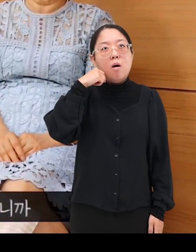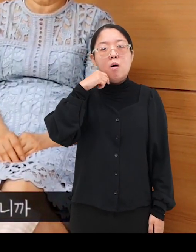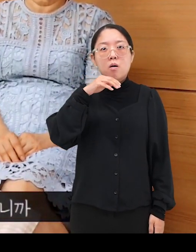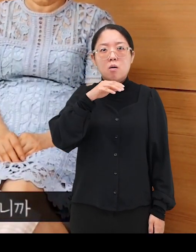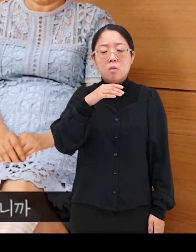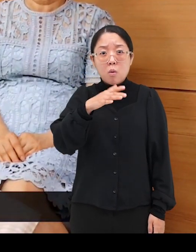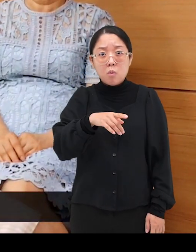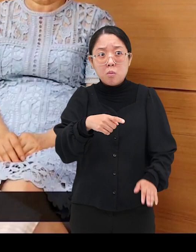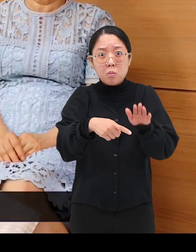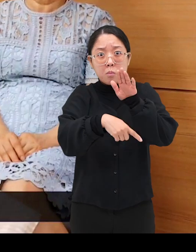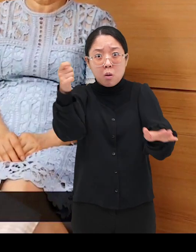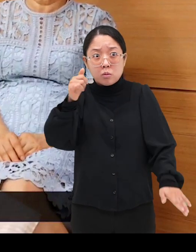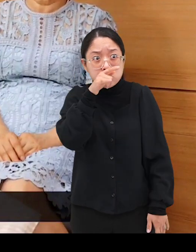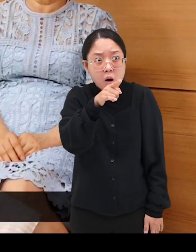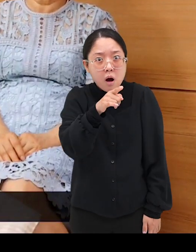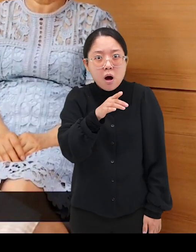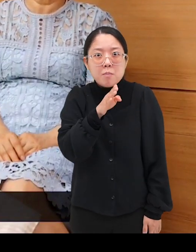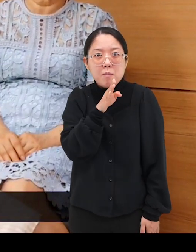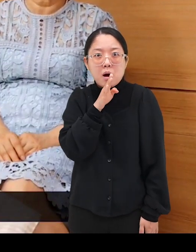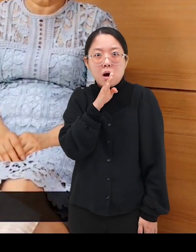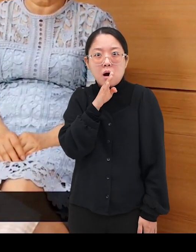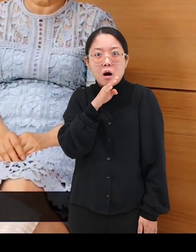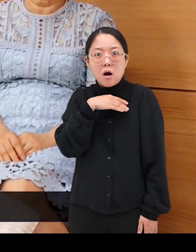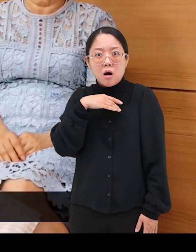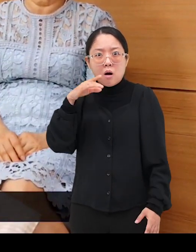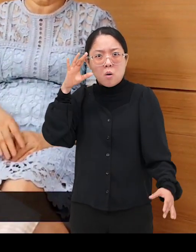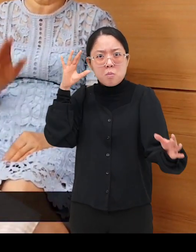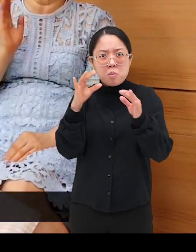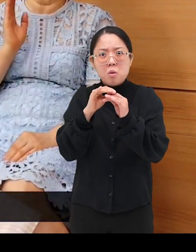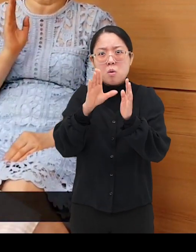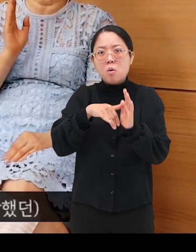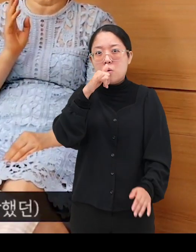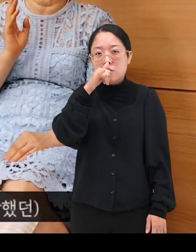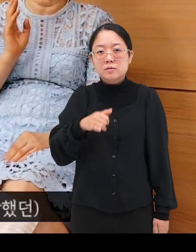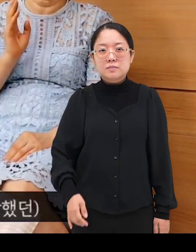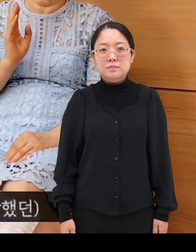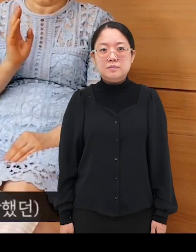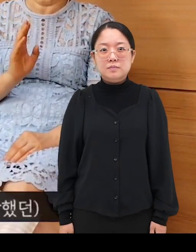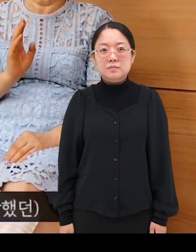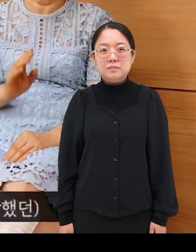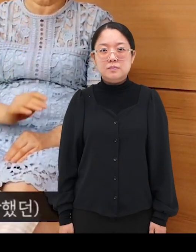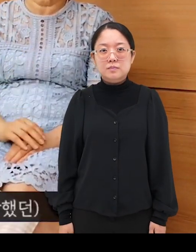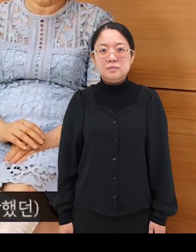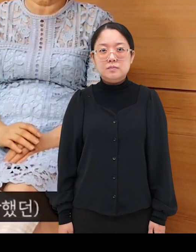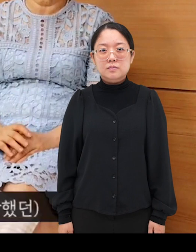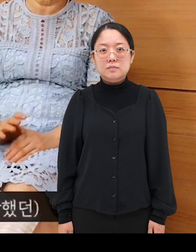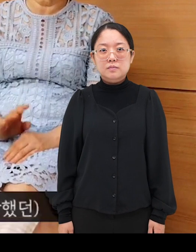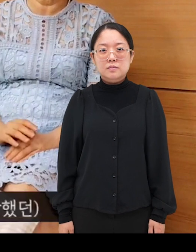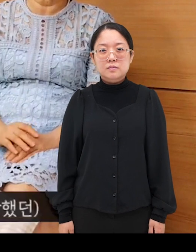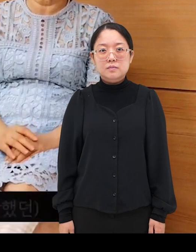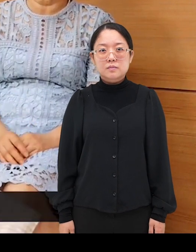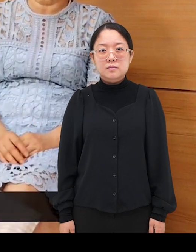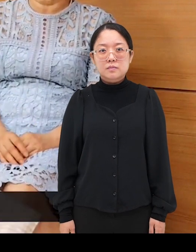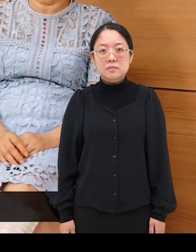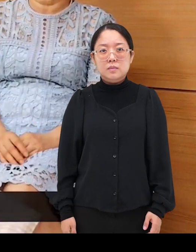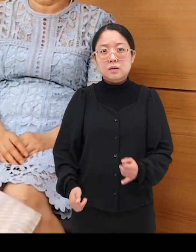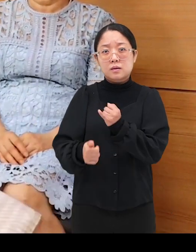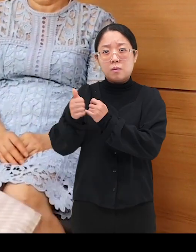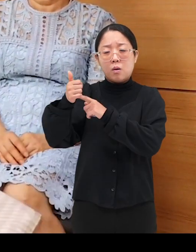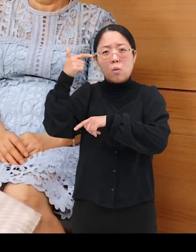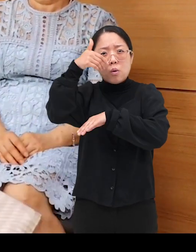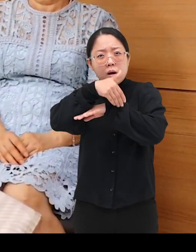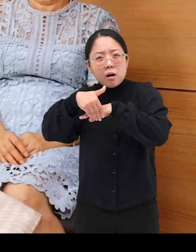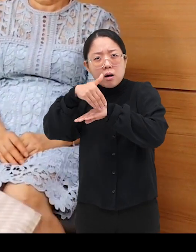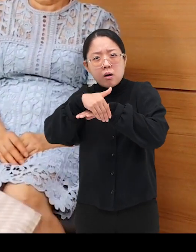하고 보니까 감상을 미리 도둑질 당한 것 같다라는 표현을 보고 제가 맞다 그런 경우가 있었거든요.